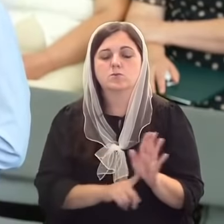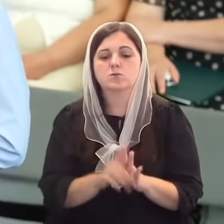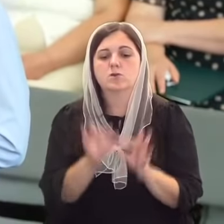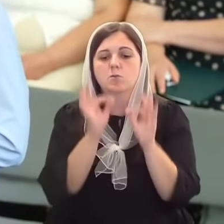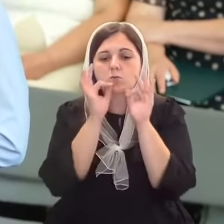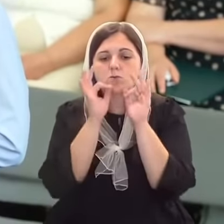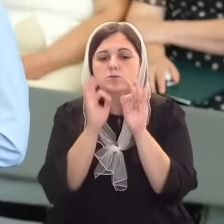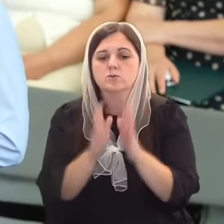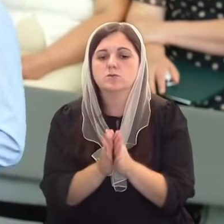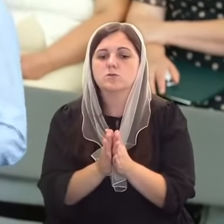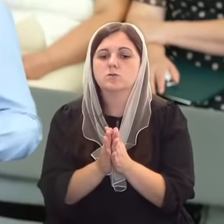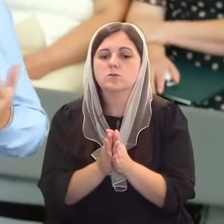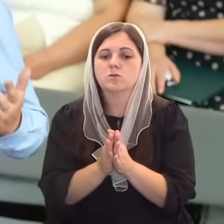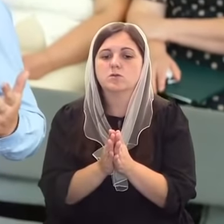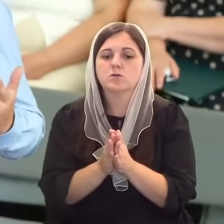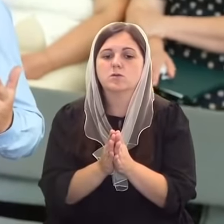и